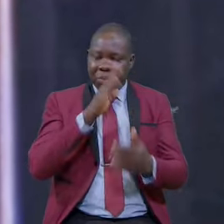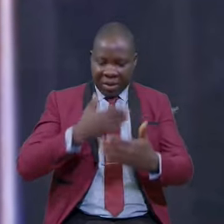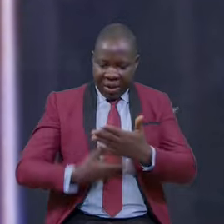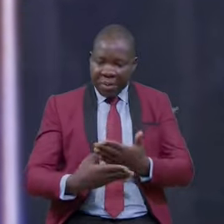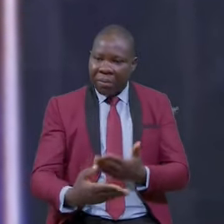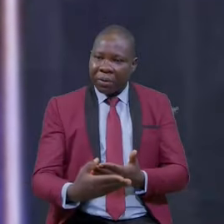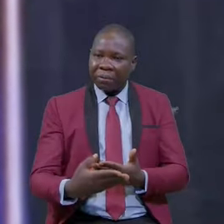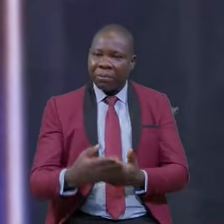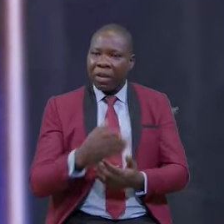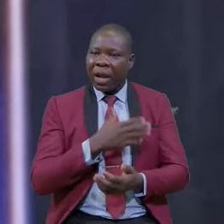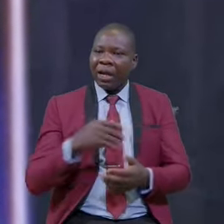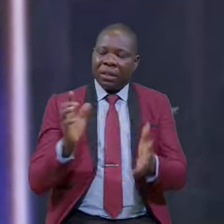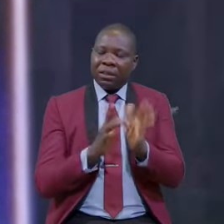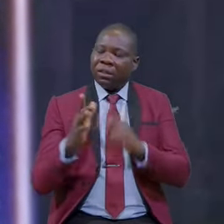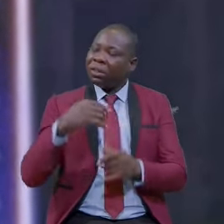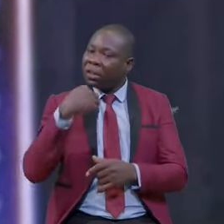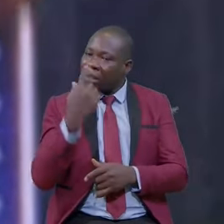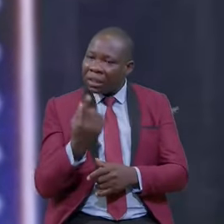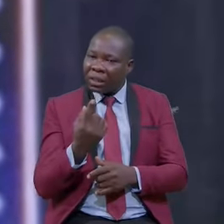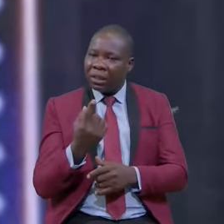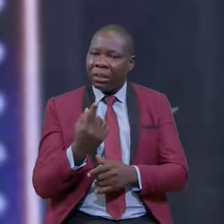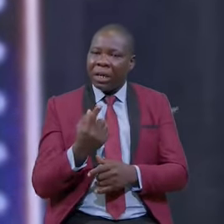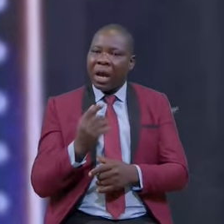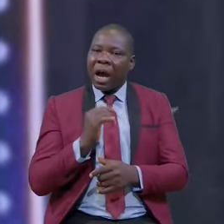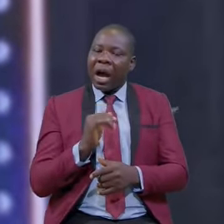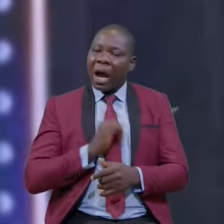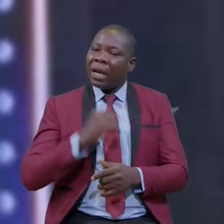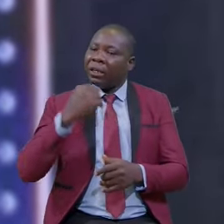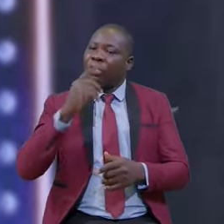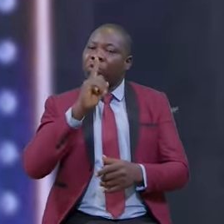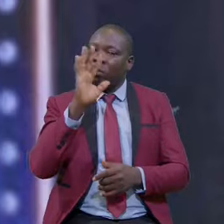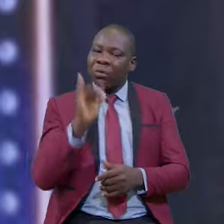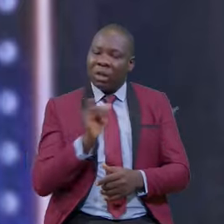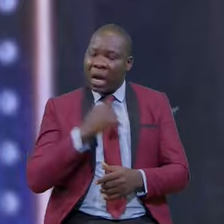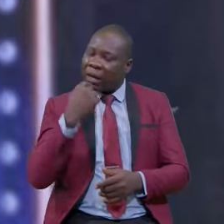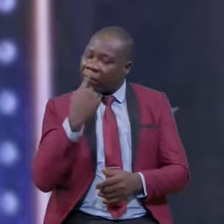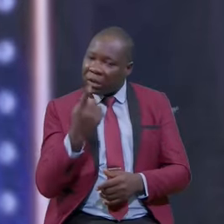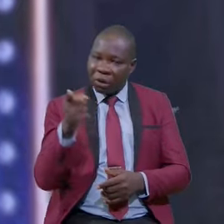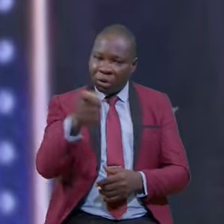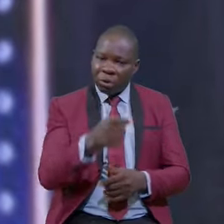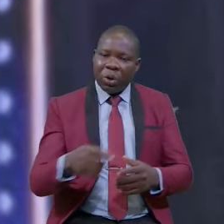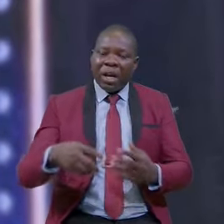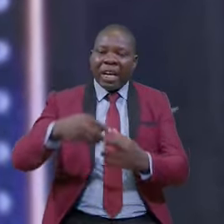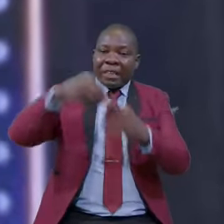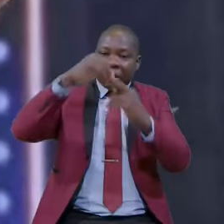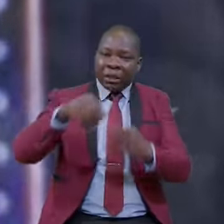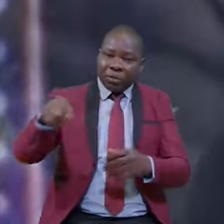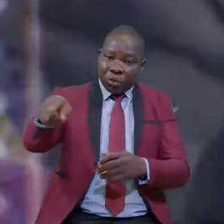même chose. Il était ferme à ce sujet. Tu ne nais, c'est un homme. Ne nais, c'est un homme.